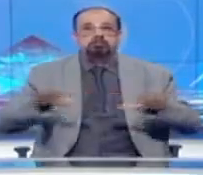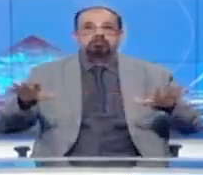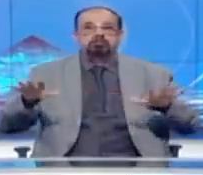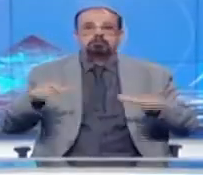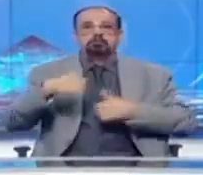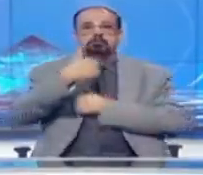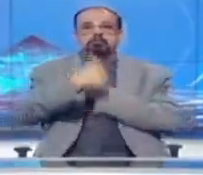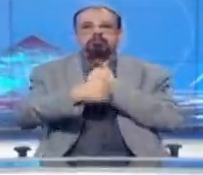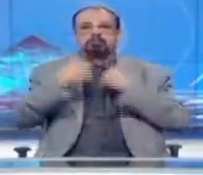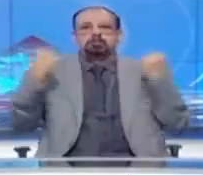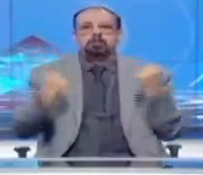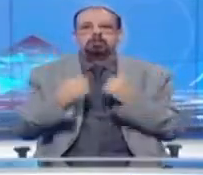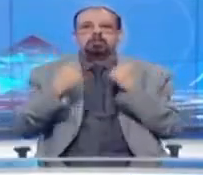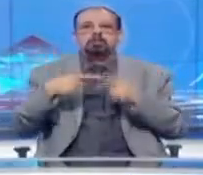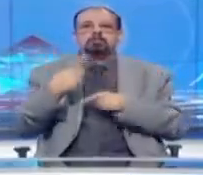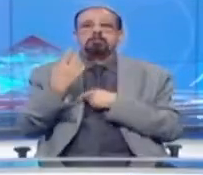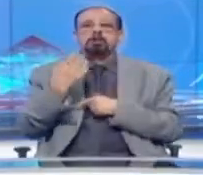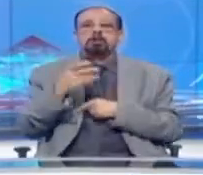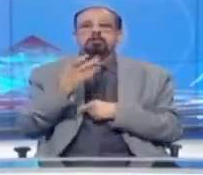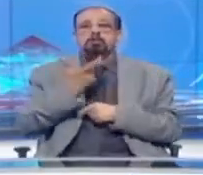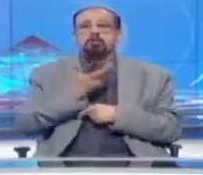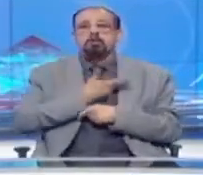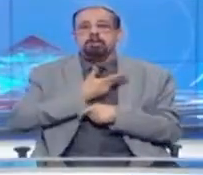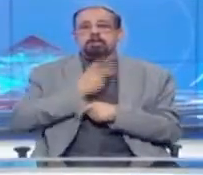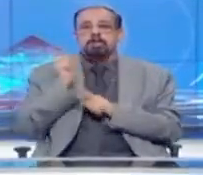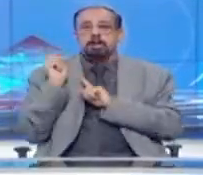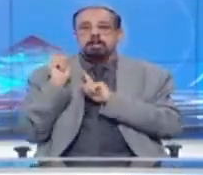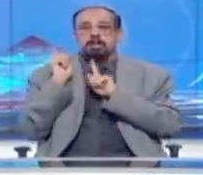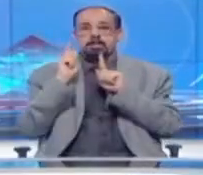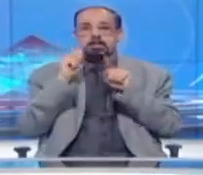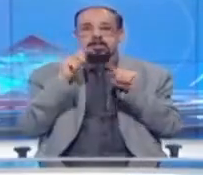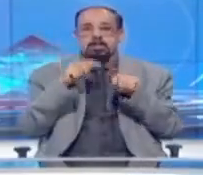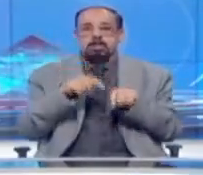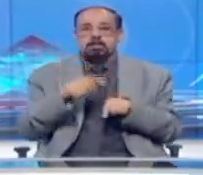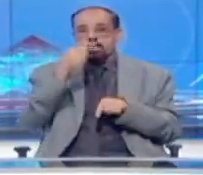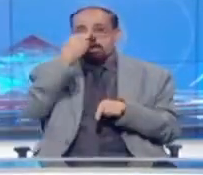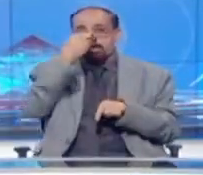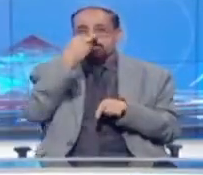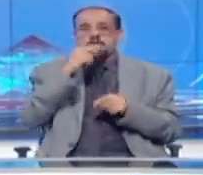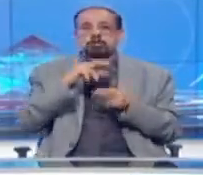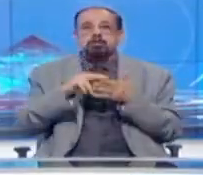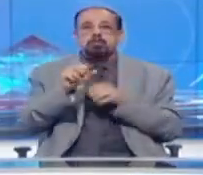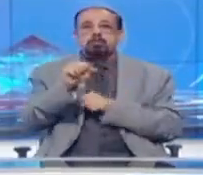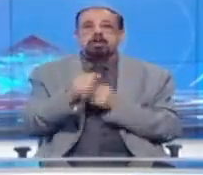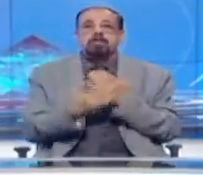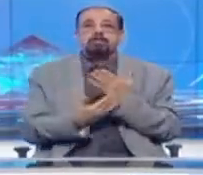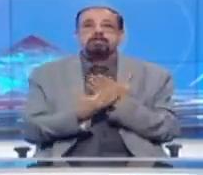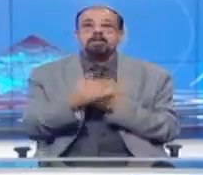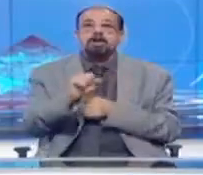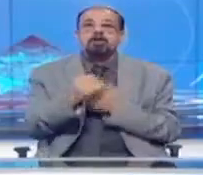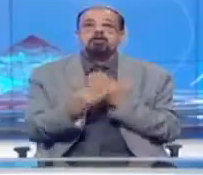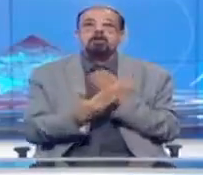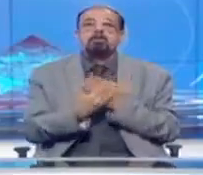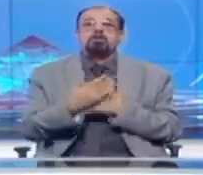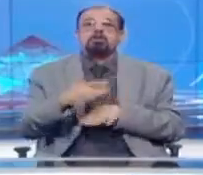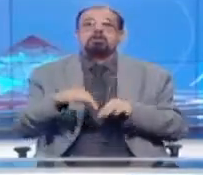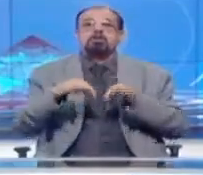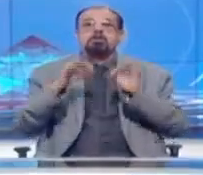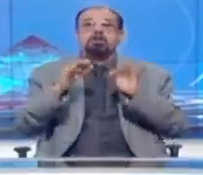قد نشر واختبر خلال تدريبات استمرت من يوم الثلاثاء الماضي حتى الخميس منظومة أسلحة